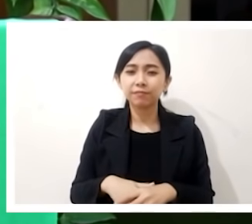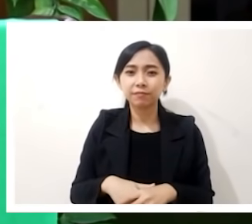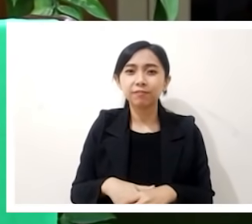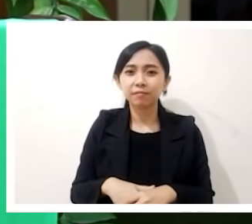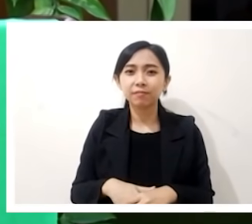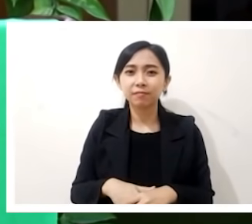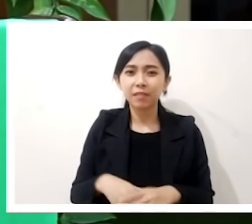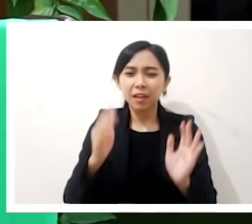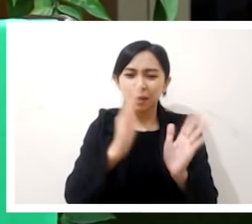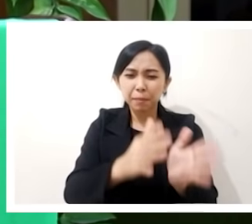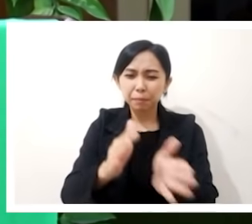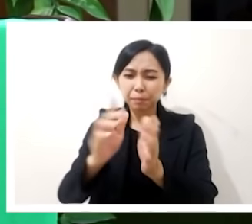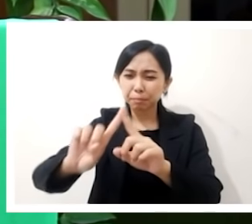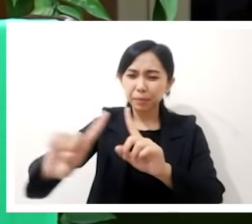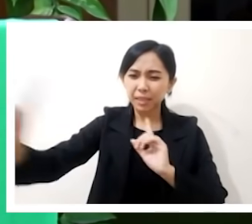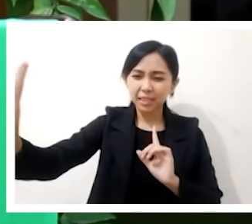Terisolasi dari orang lain.